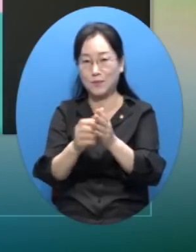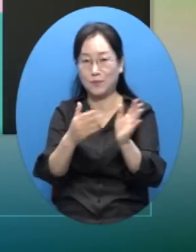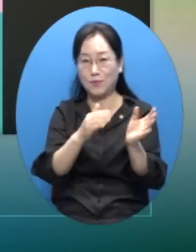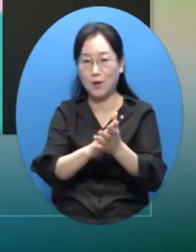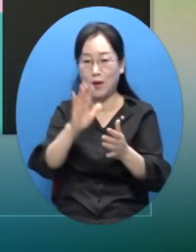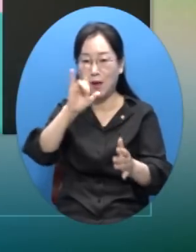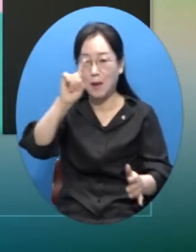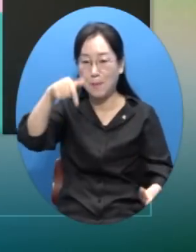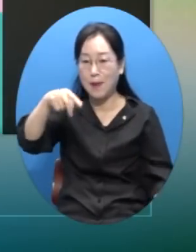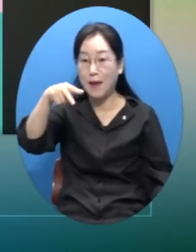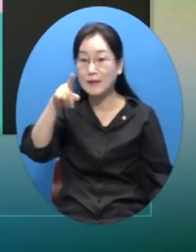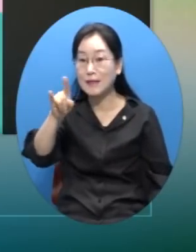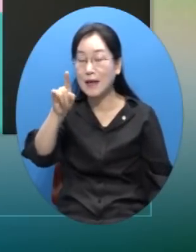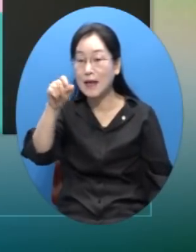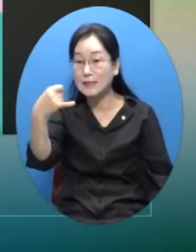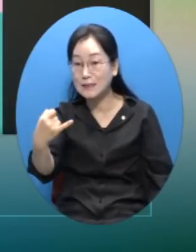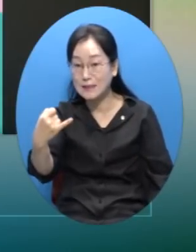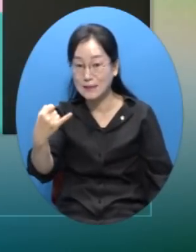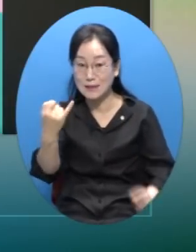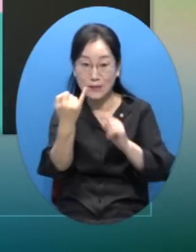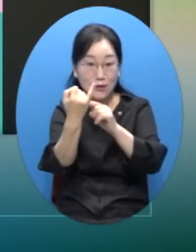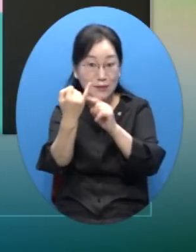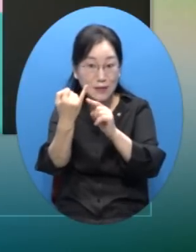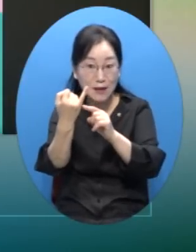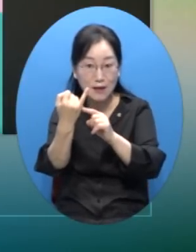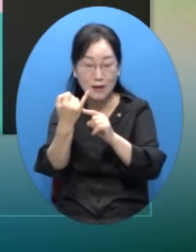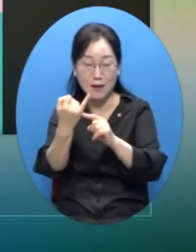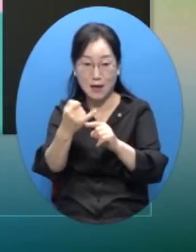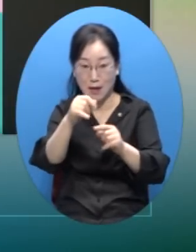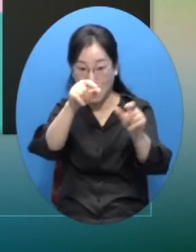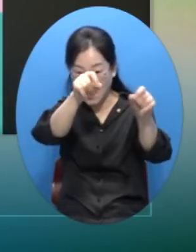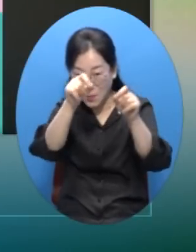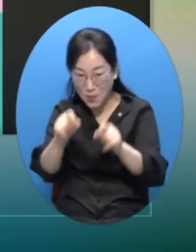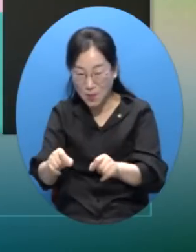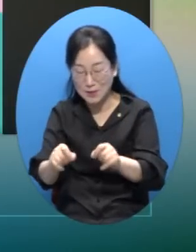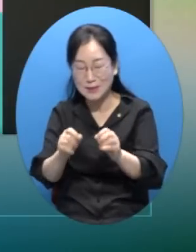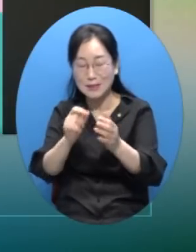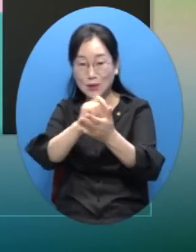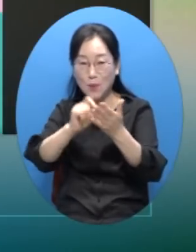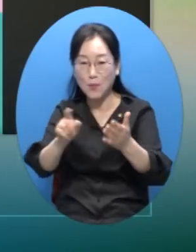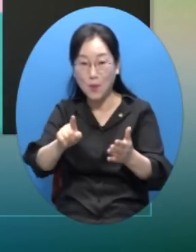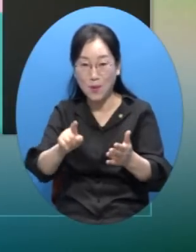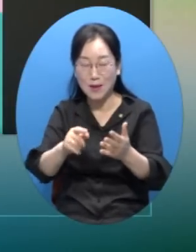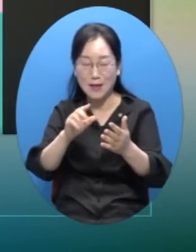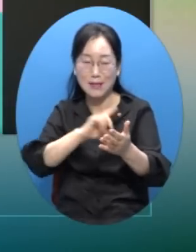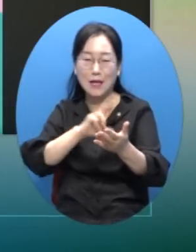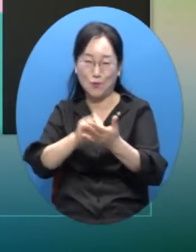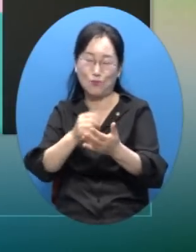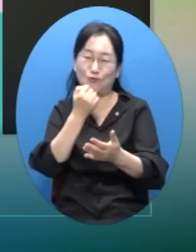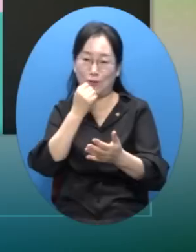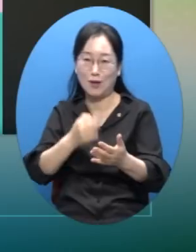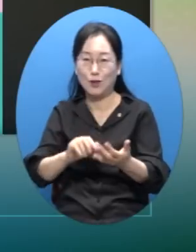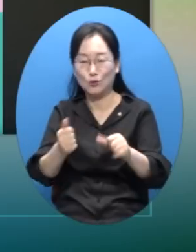또 본인의 얘기를 썼습니다. 제목이 재밌어요. 죽고 싶지만 떡볶이는 먹고 싶어.